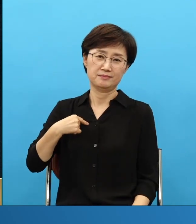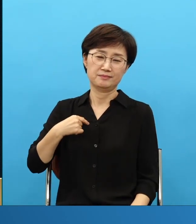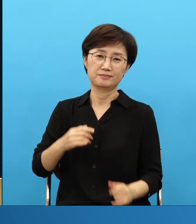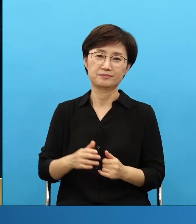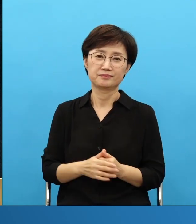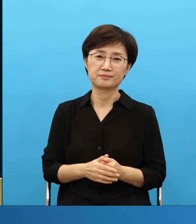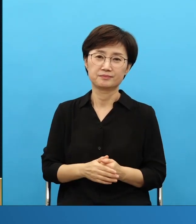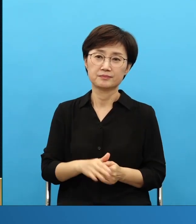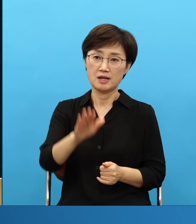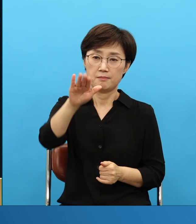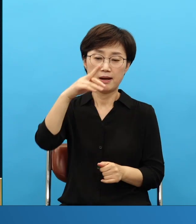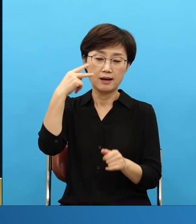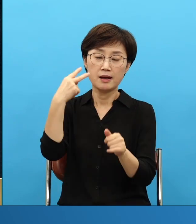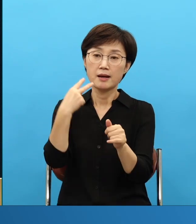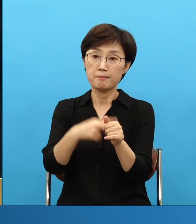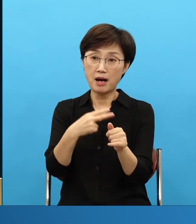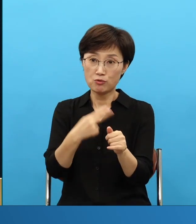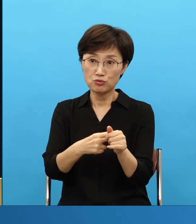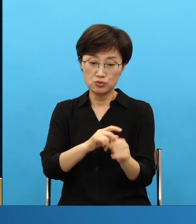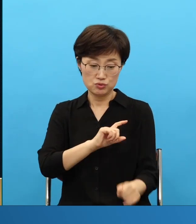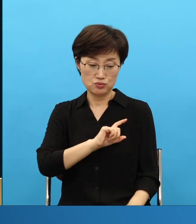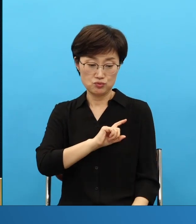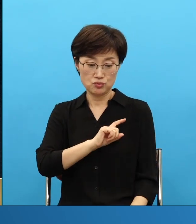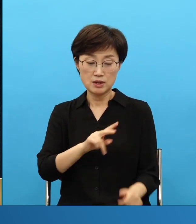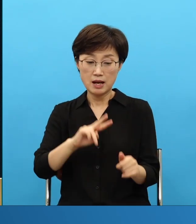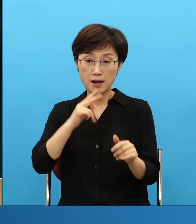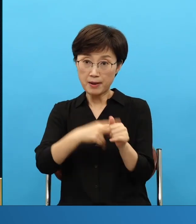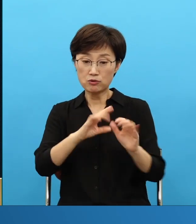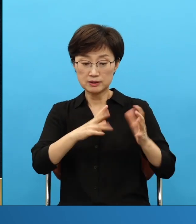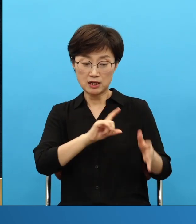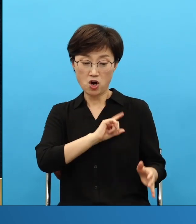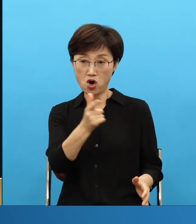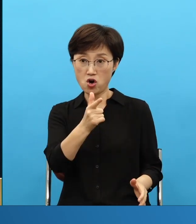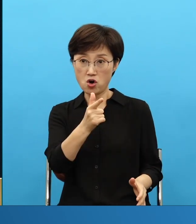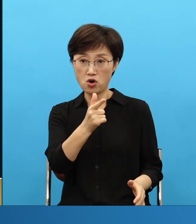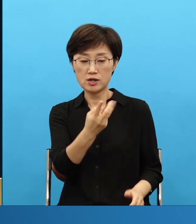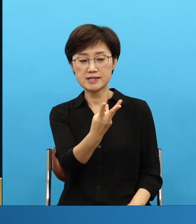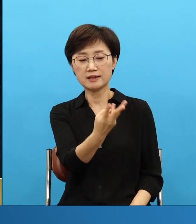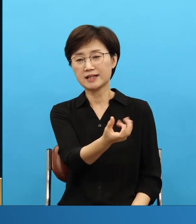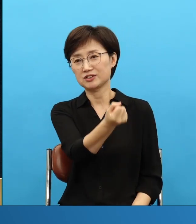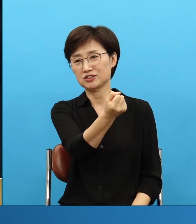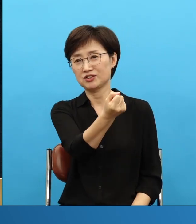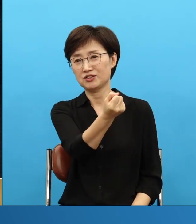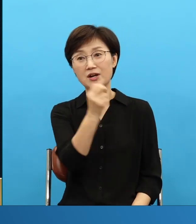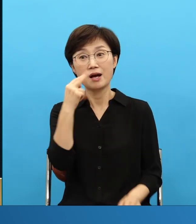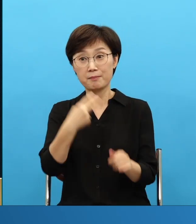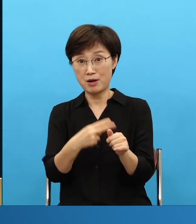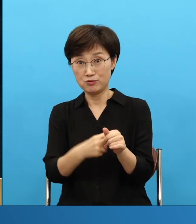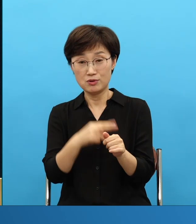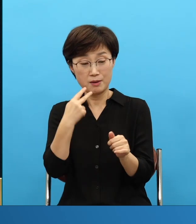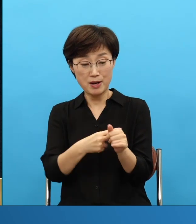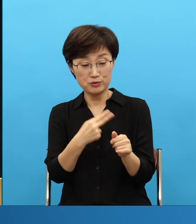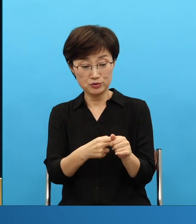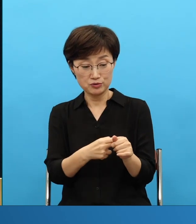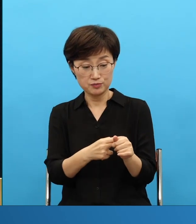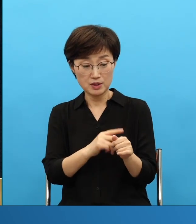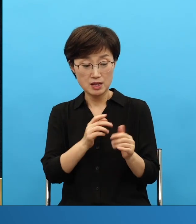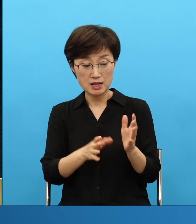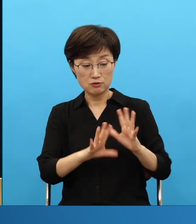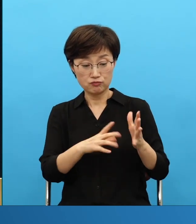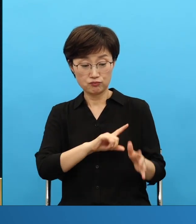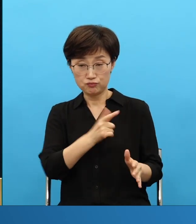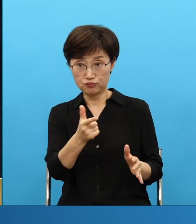바울은 시민권이 3개 있었어요. Paul had 3 citizenships. 바울은 길리기아